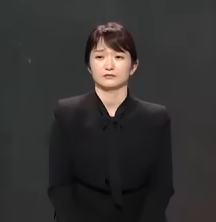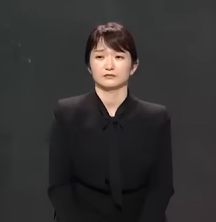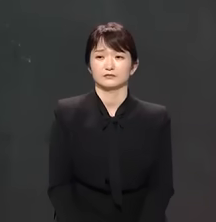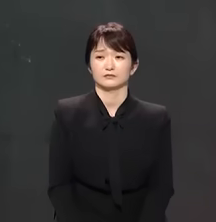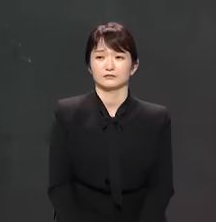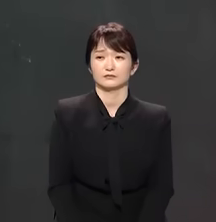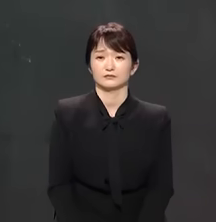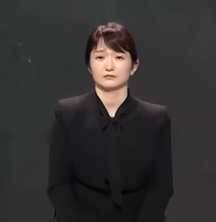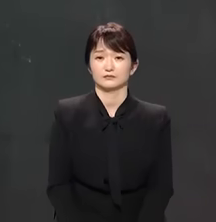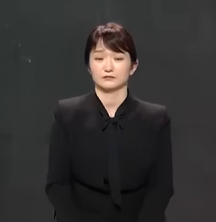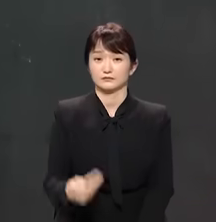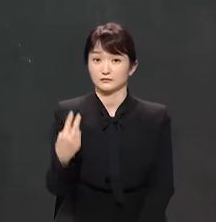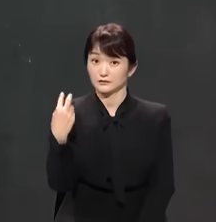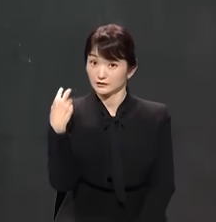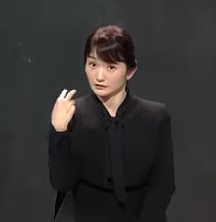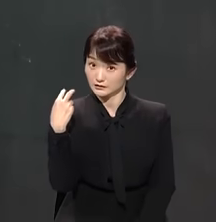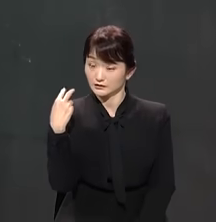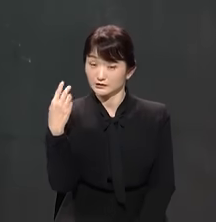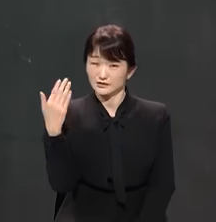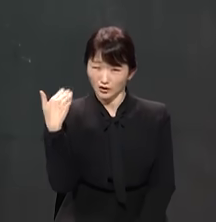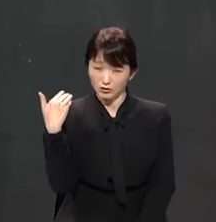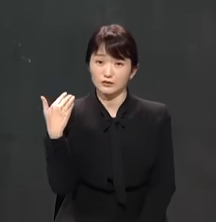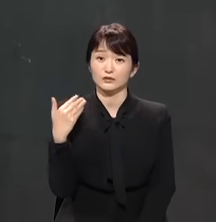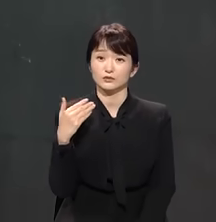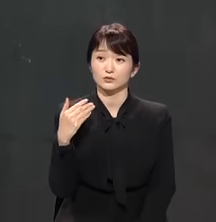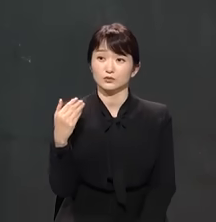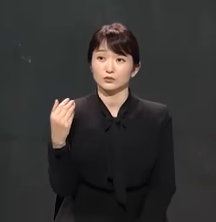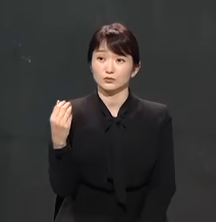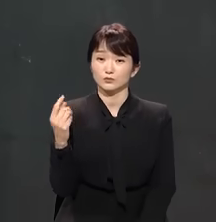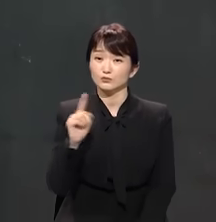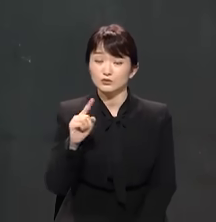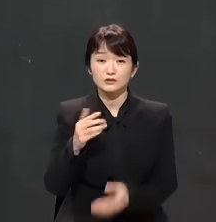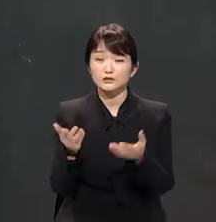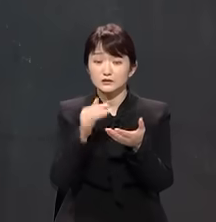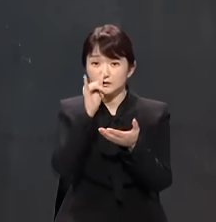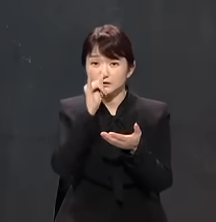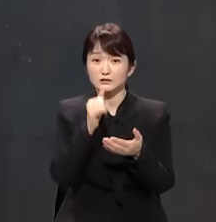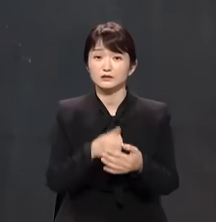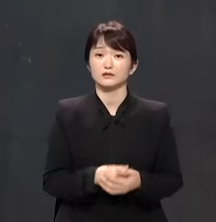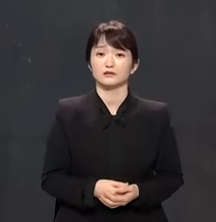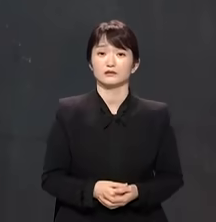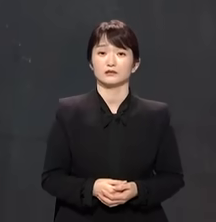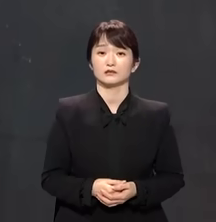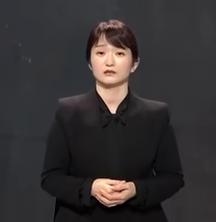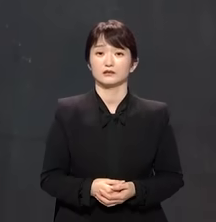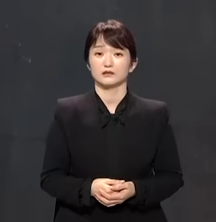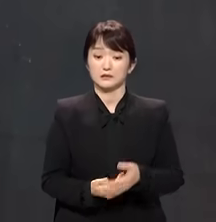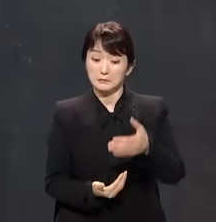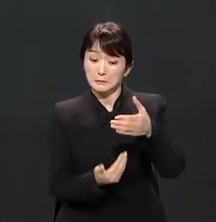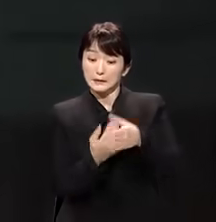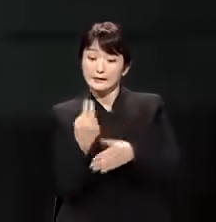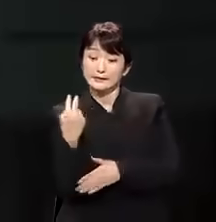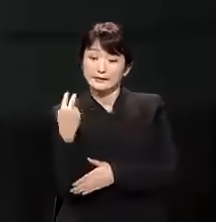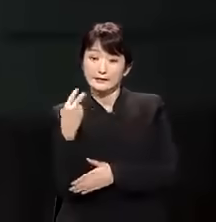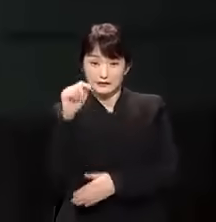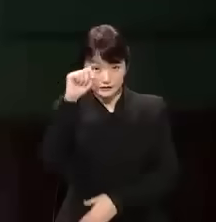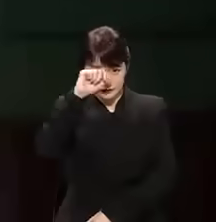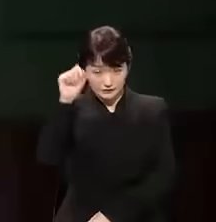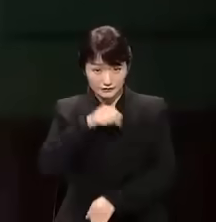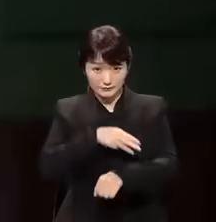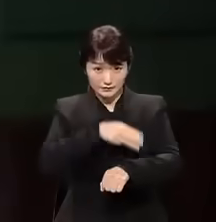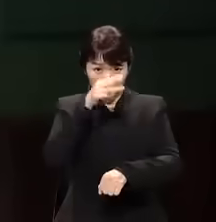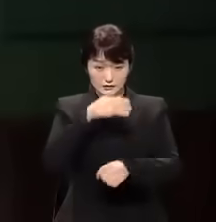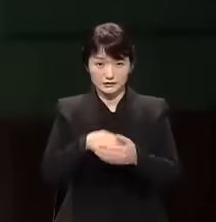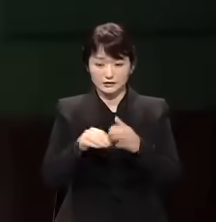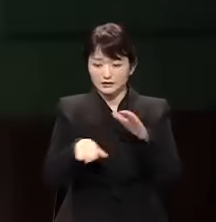짚어보죠 이틀 전에도 자 이게 이틀 전에 무슨 일이 있었다는 거죠 그 사건 발생 이틀 전 새벽 3시에 가정